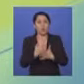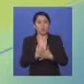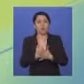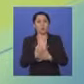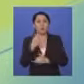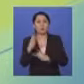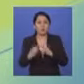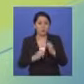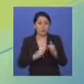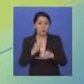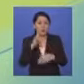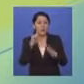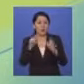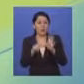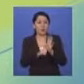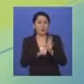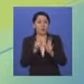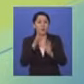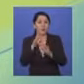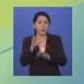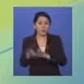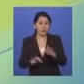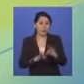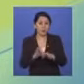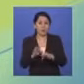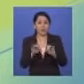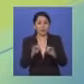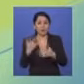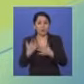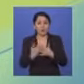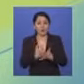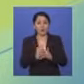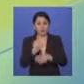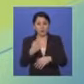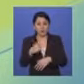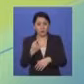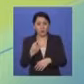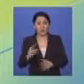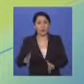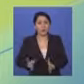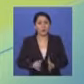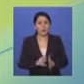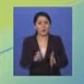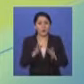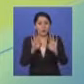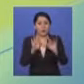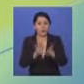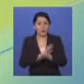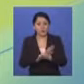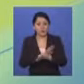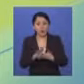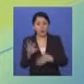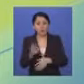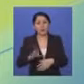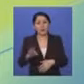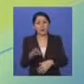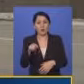құтқарушылар журналистерге сұхбат беріп, қысқы маусымға жоспарлармен бөлісті. Құтқарушылардың айтуынша, жолдарды қардан тазарту үшін